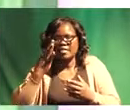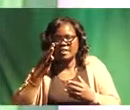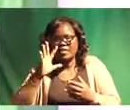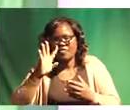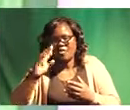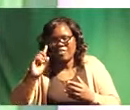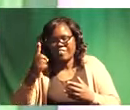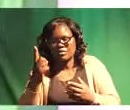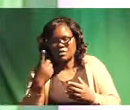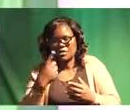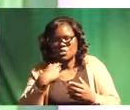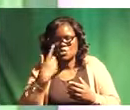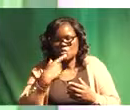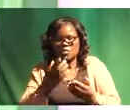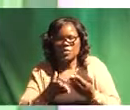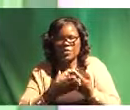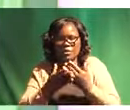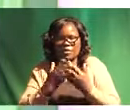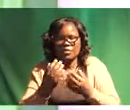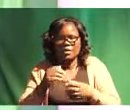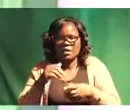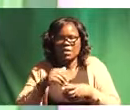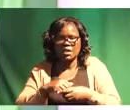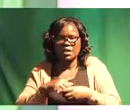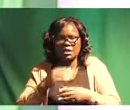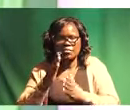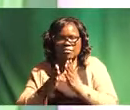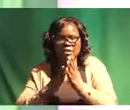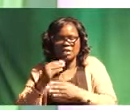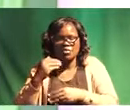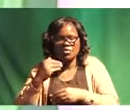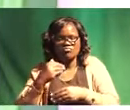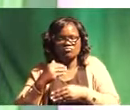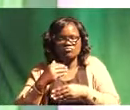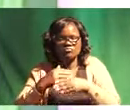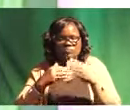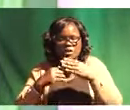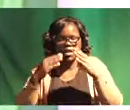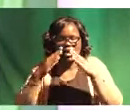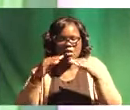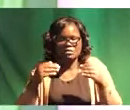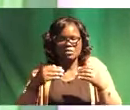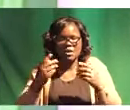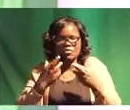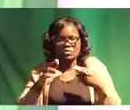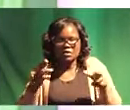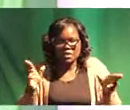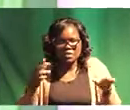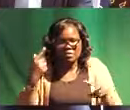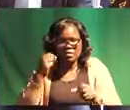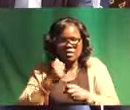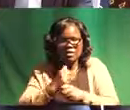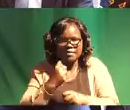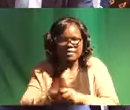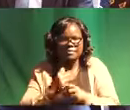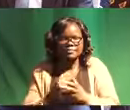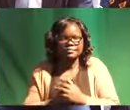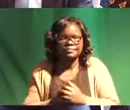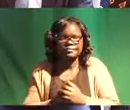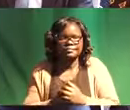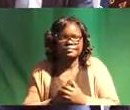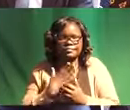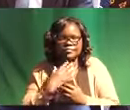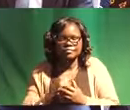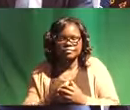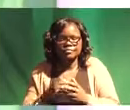3,000-4,000 watakao tusaidia katika hiyo mpango ya housing. Vijana wa hapa Meru, muko tayari kwa hiyo kazi?